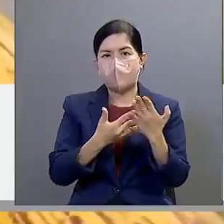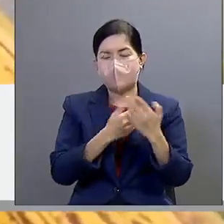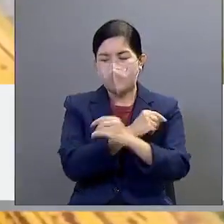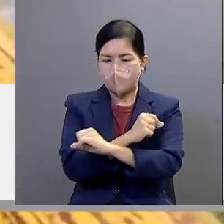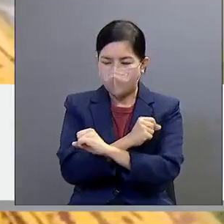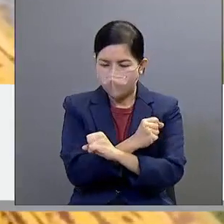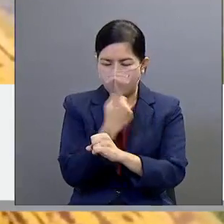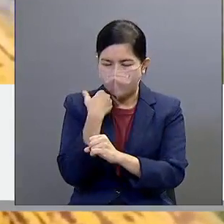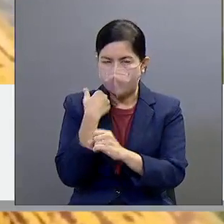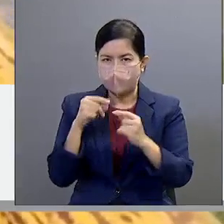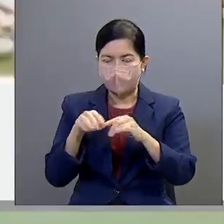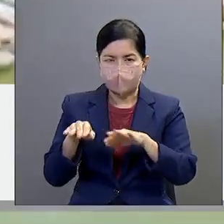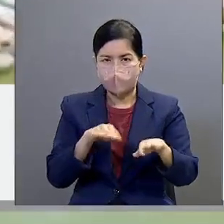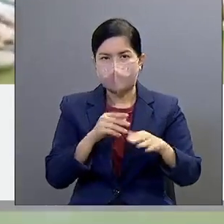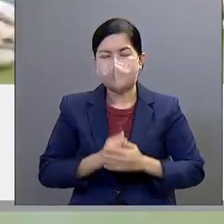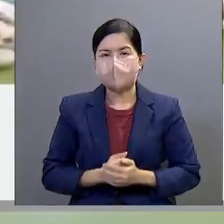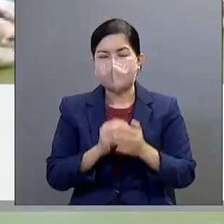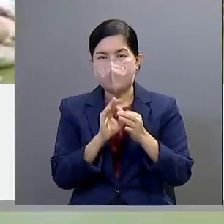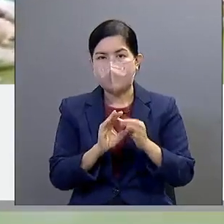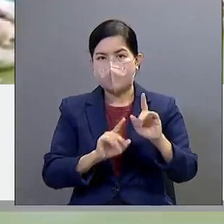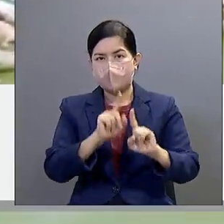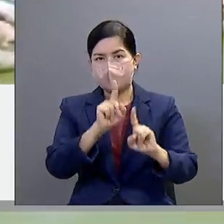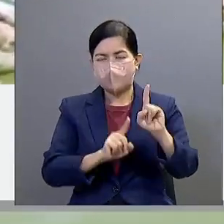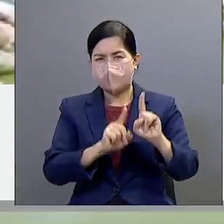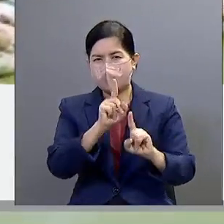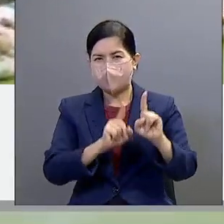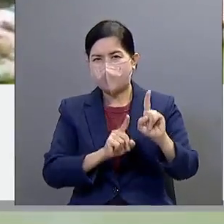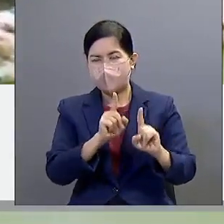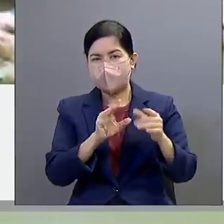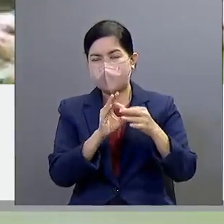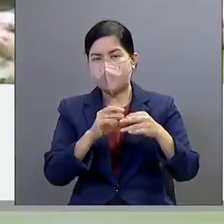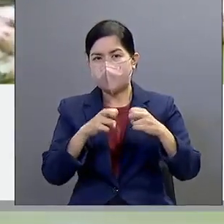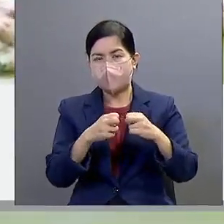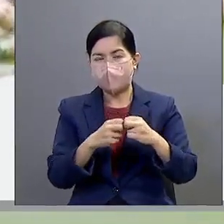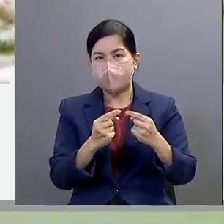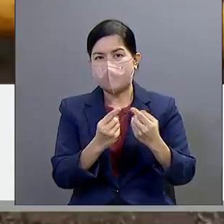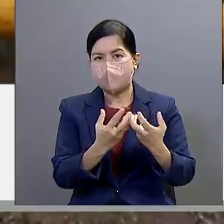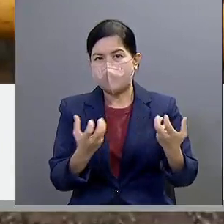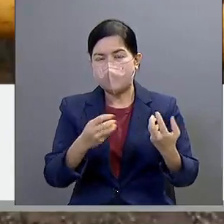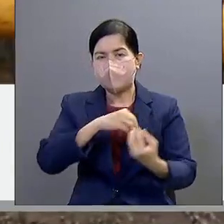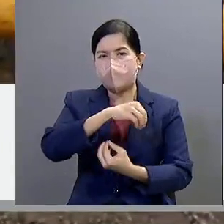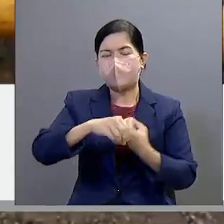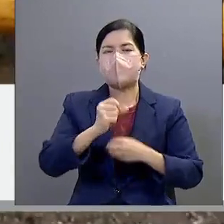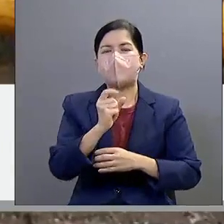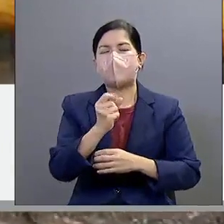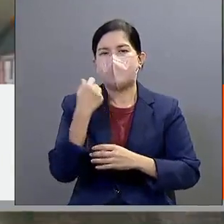ระวังและเตรียมพร้อมส่วนการประเมินความเสียหายน้ำท่วมต่อเศรษฐกิจนะคะมองว่ายังมีไม่มากค่ะ